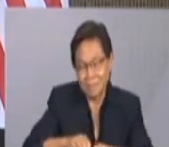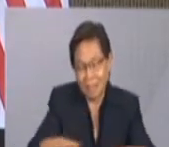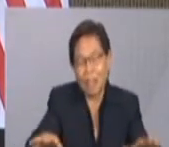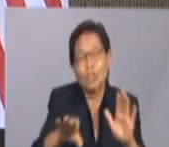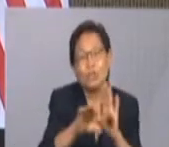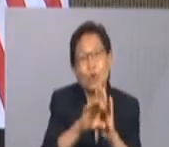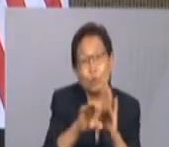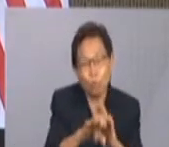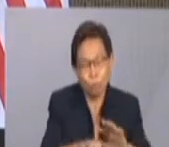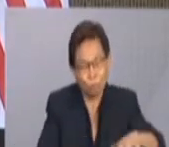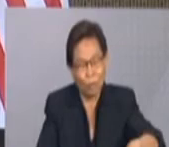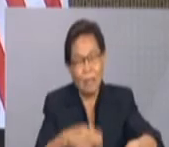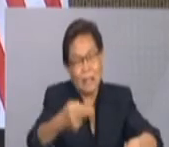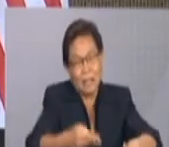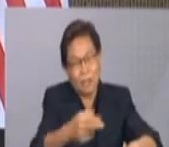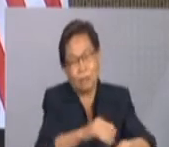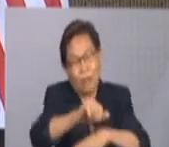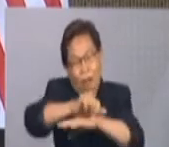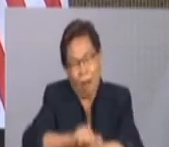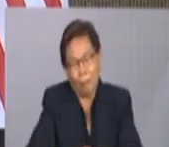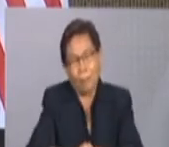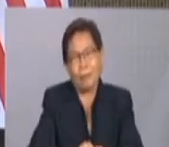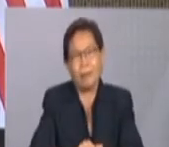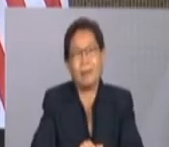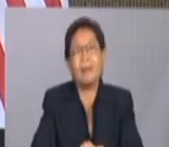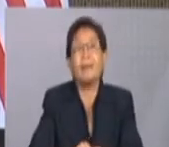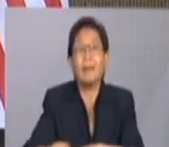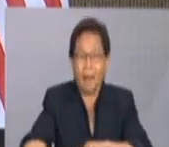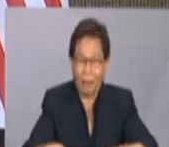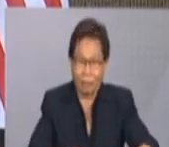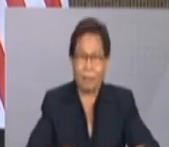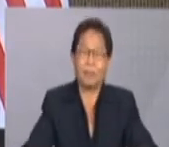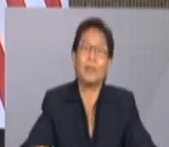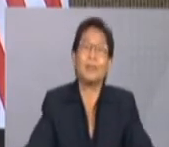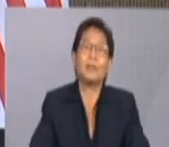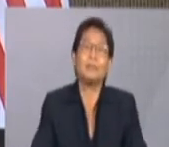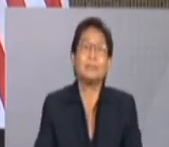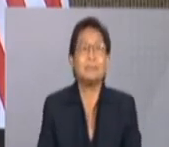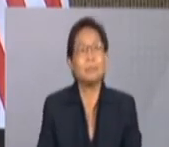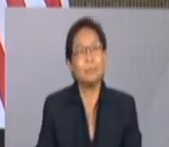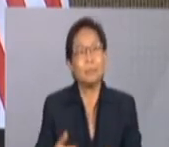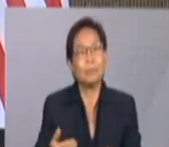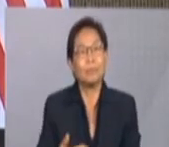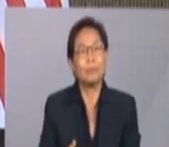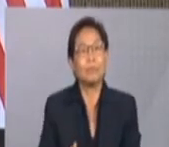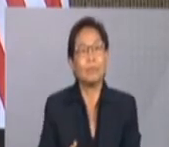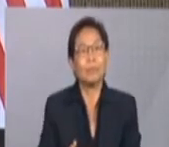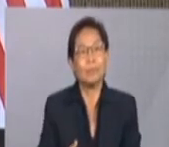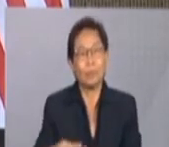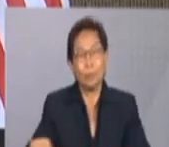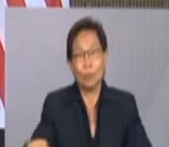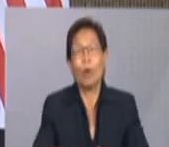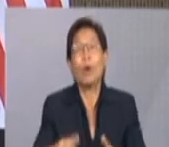hijau serta mengamalkan activity normal bug ya alhamdulillah